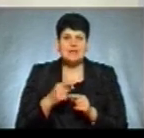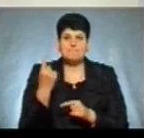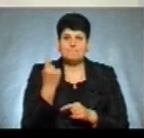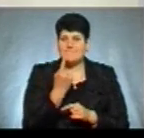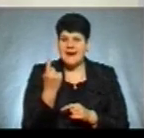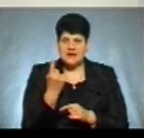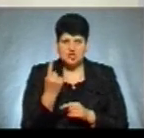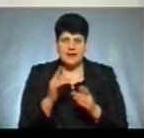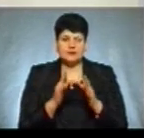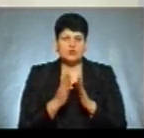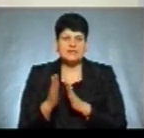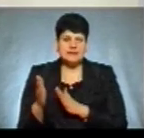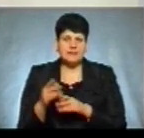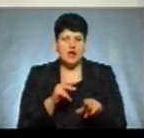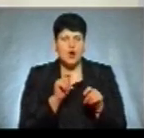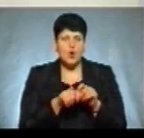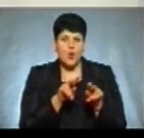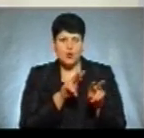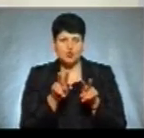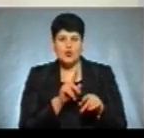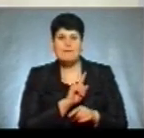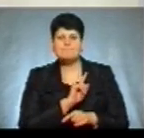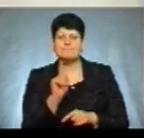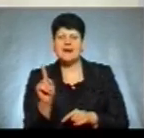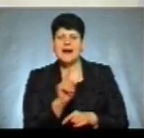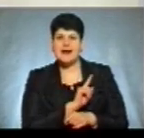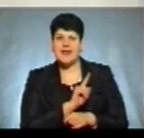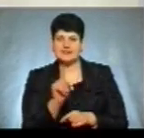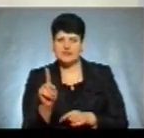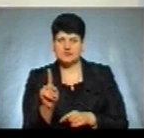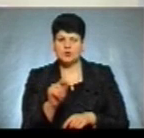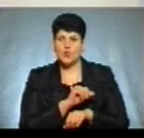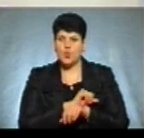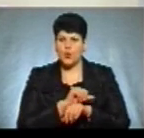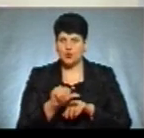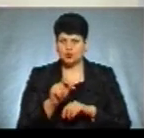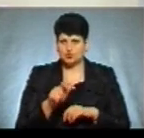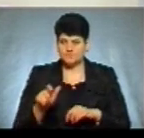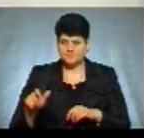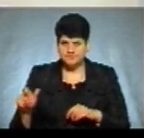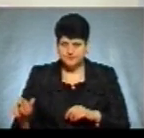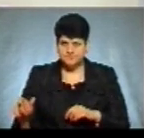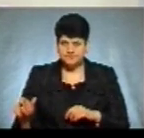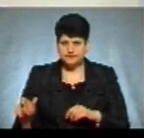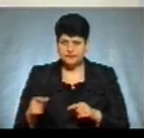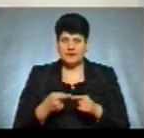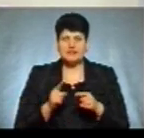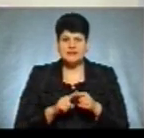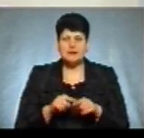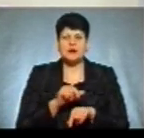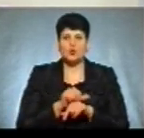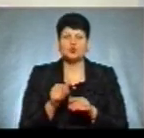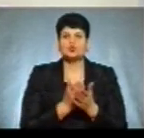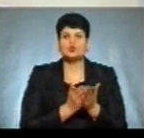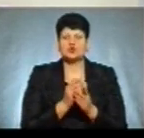система, яка контролює перетин кордону громадянами. Це електронна система прикордонної